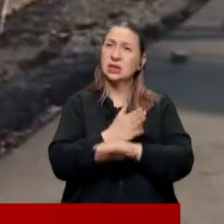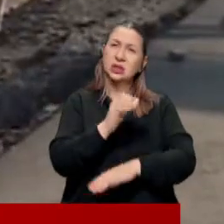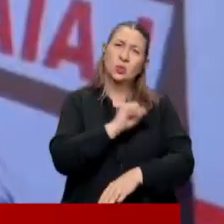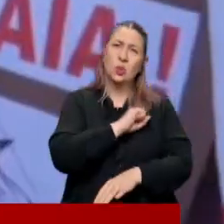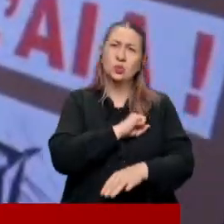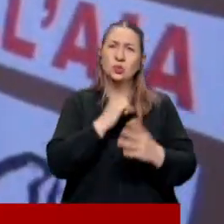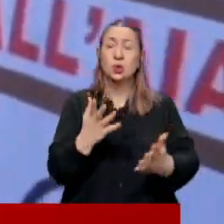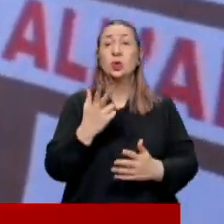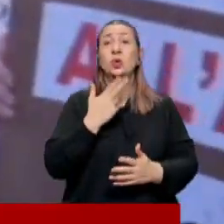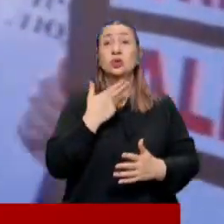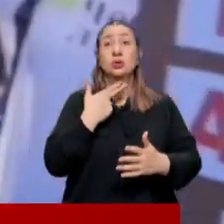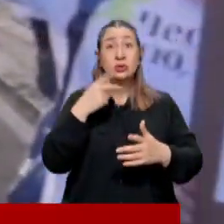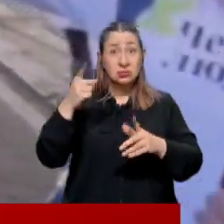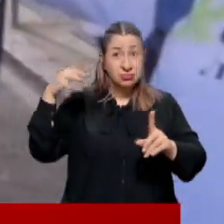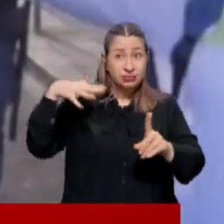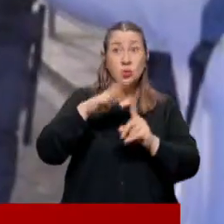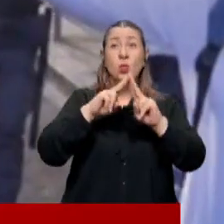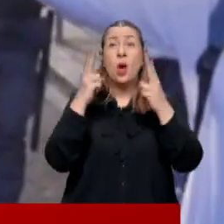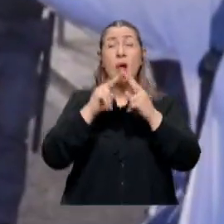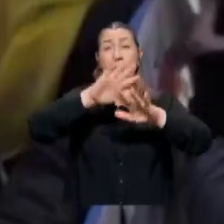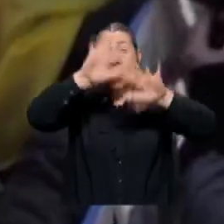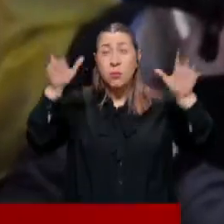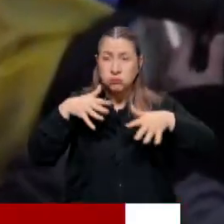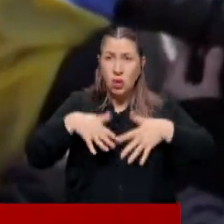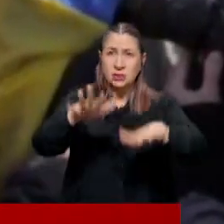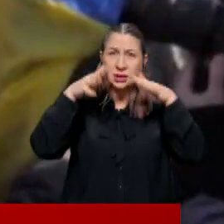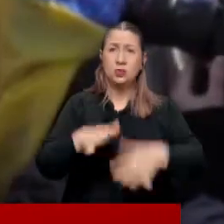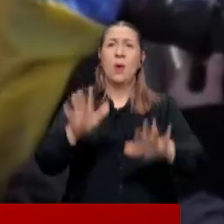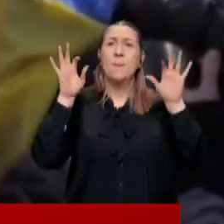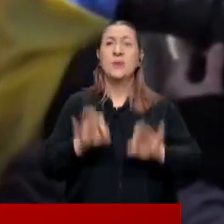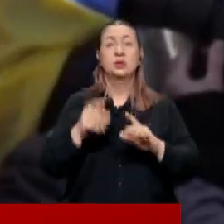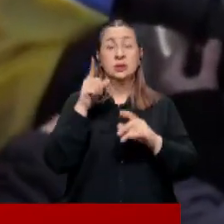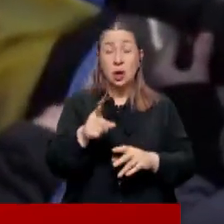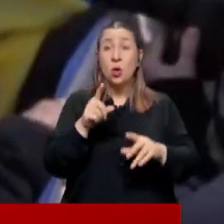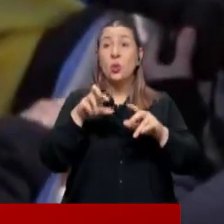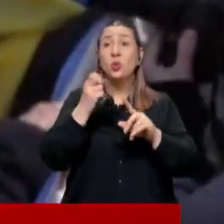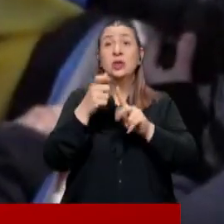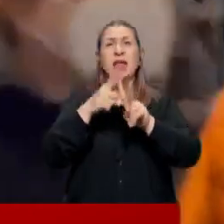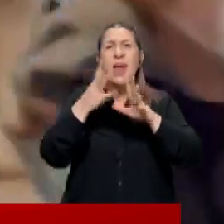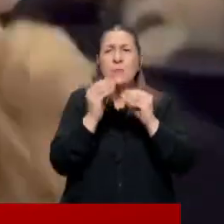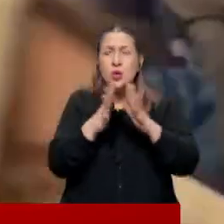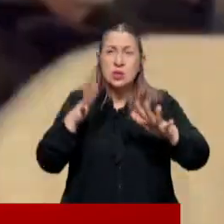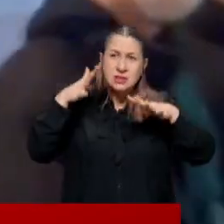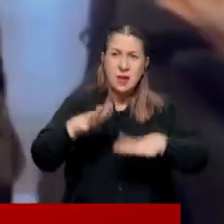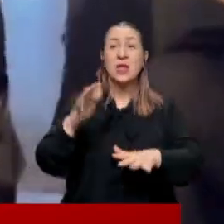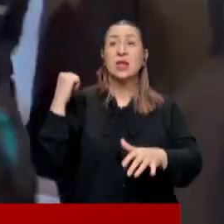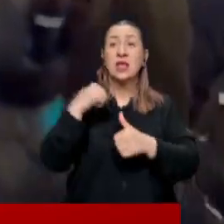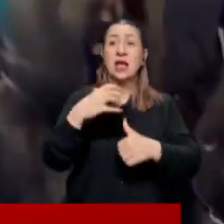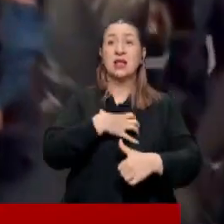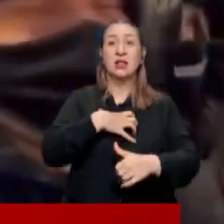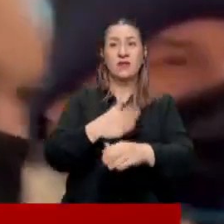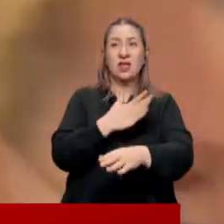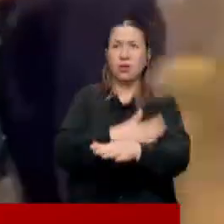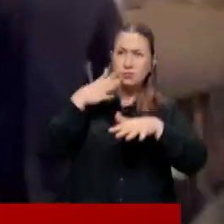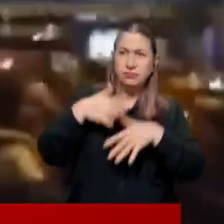korkunç Rusya'nın harekâtına dünyanın dört bir yanından protesto sesleri yükseliyor putin'e en büyük tepki de yine kendi